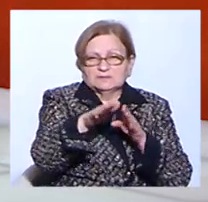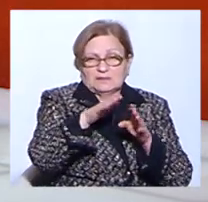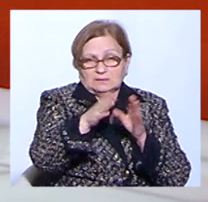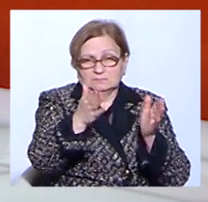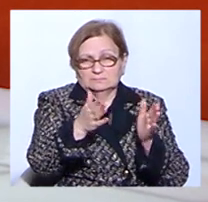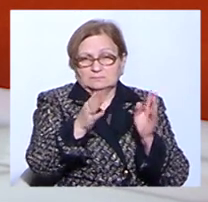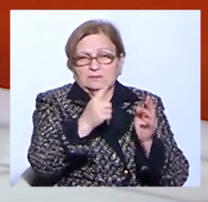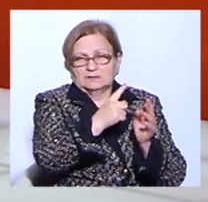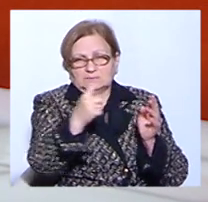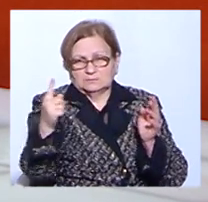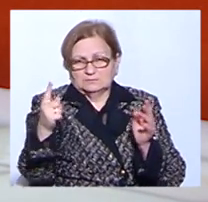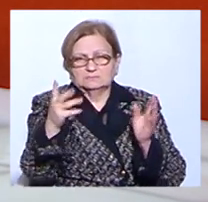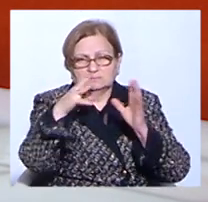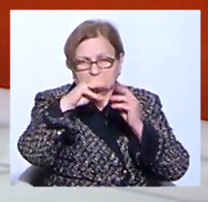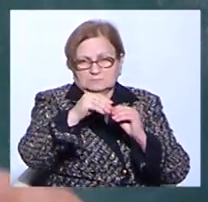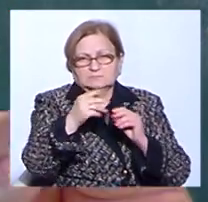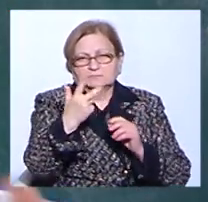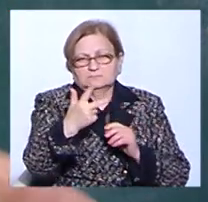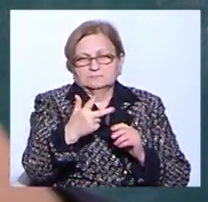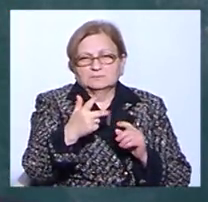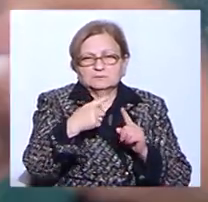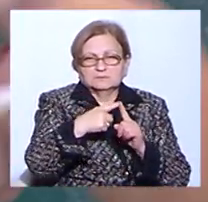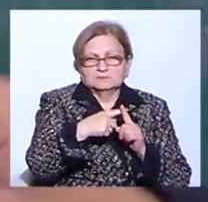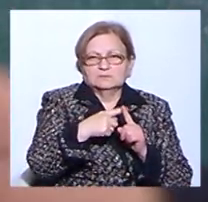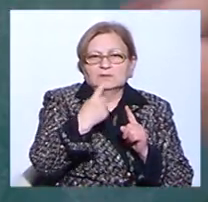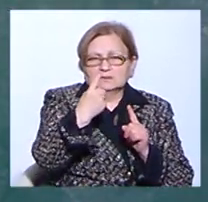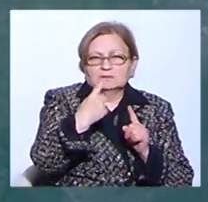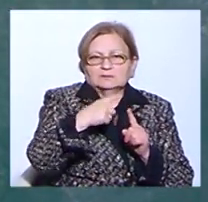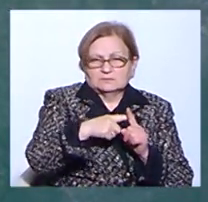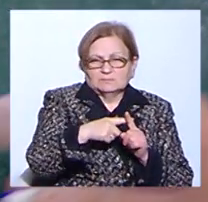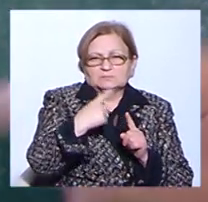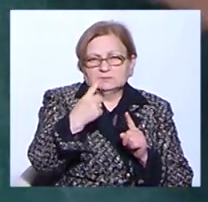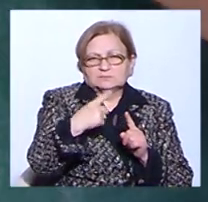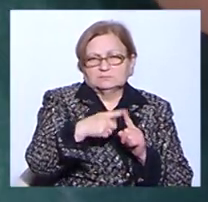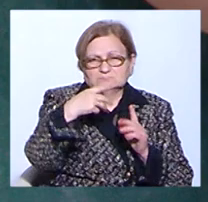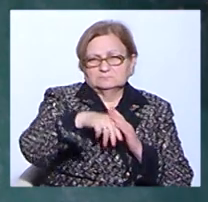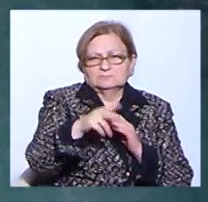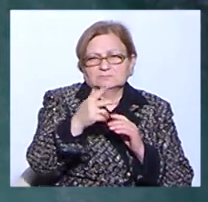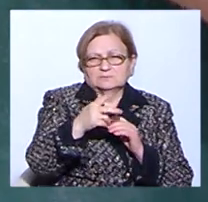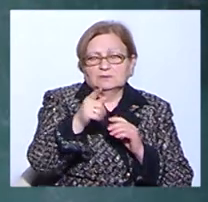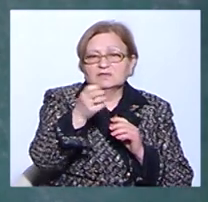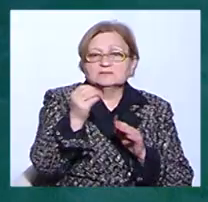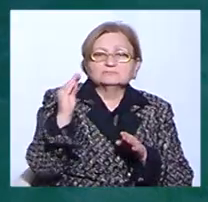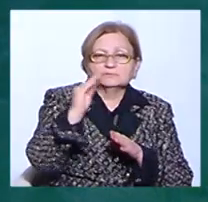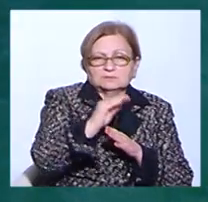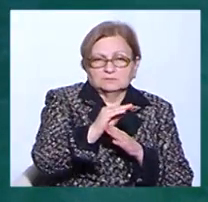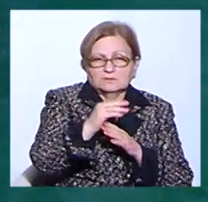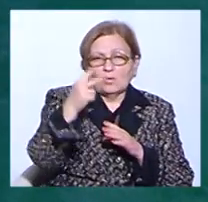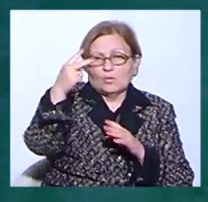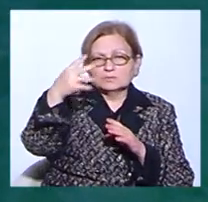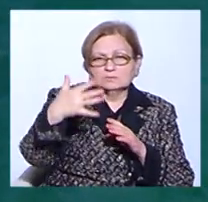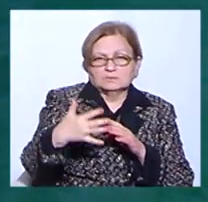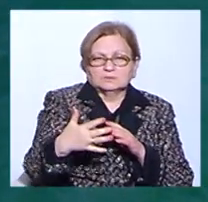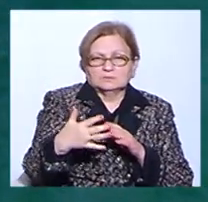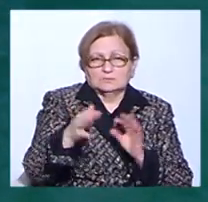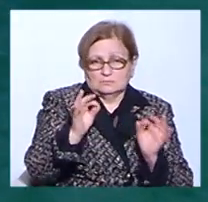მაქვს, მაგრამ 3 დავშალე როგორ შესაძლებლობა? 1 დამატებული 1, 1 დამატებული 1 და მას უნდა დაემატოს კიდე 2 მე-5-ი.